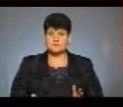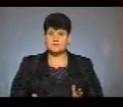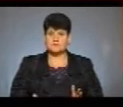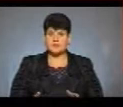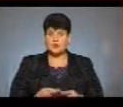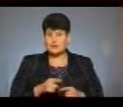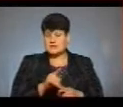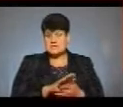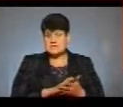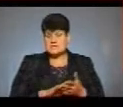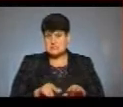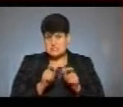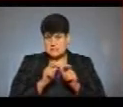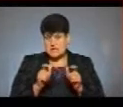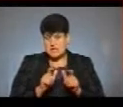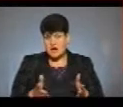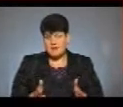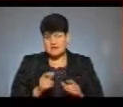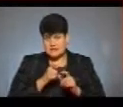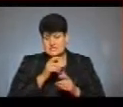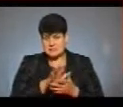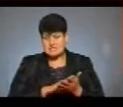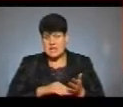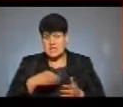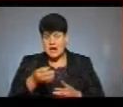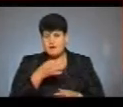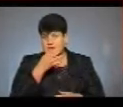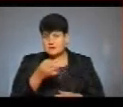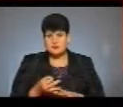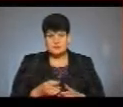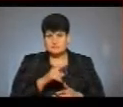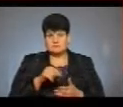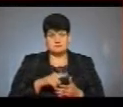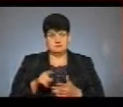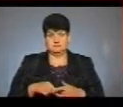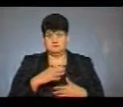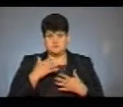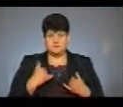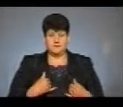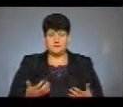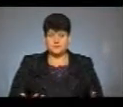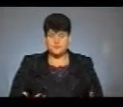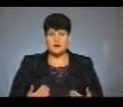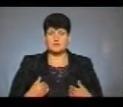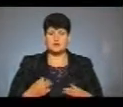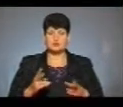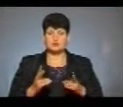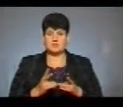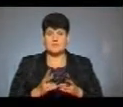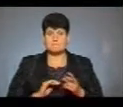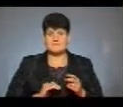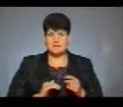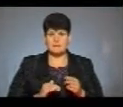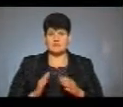оці заяви, вони викликали дійсно в нас значно багато запитань. Зрозуміло, вона поки що зустрілася із бізнесменами,